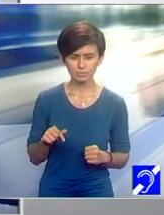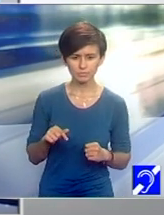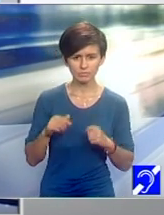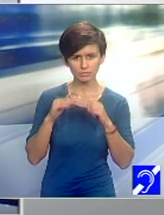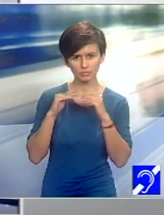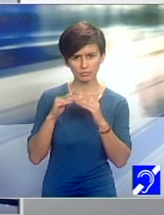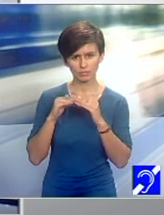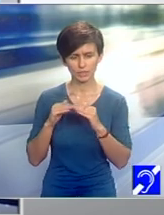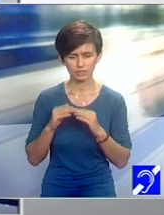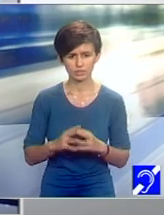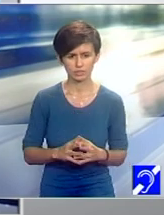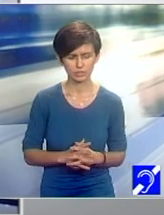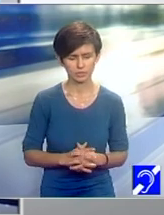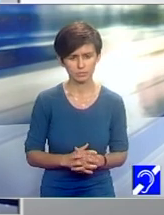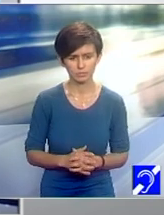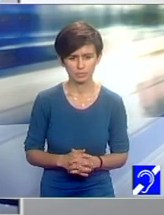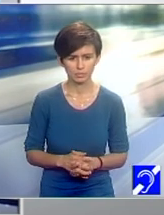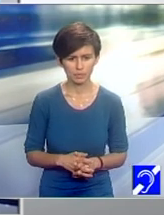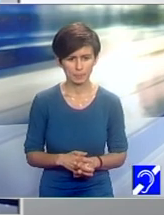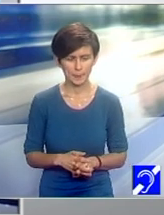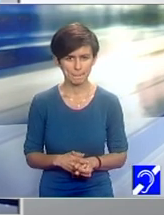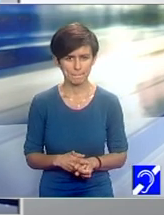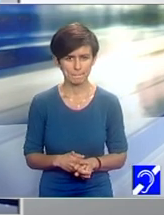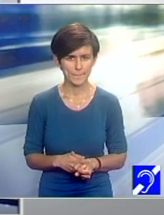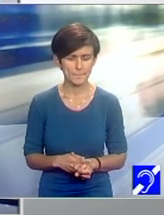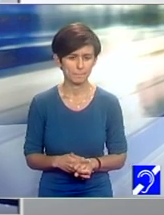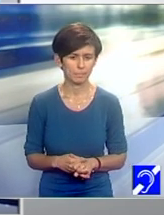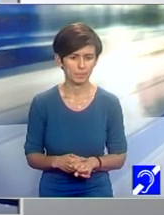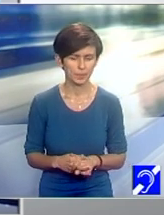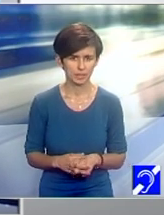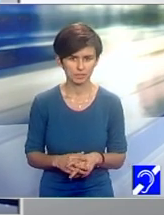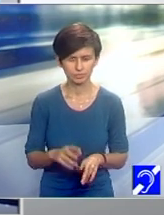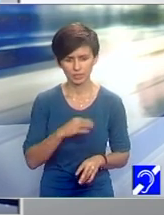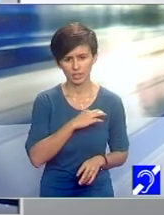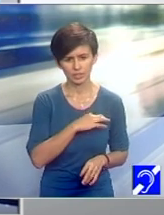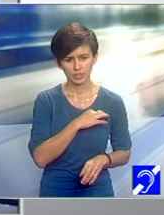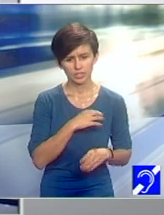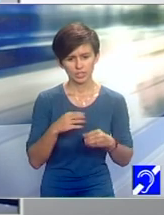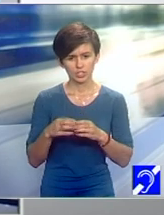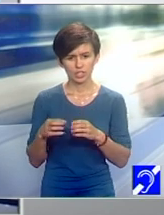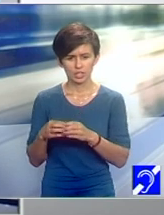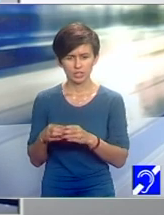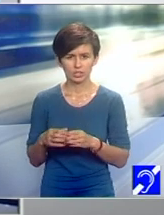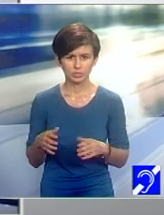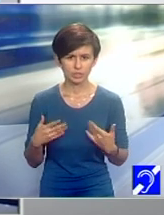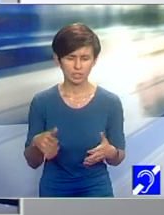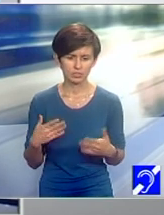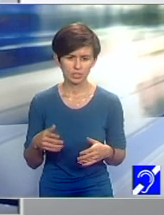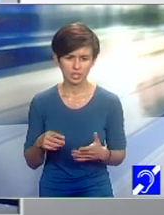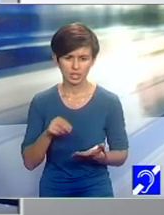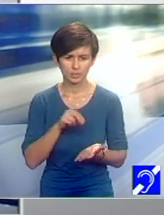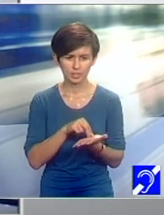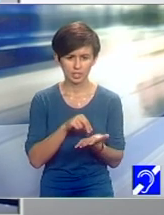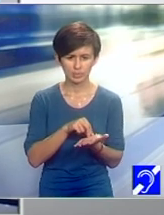structuri. Deci universitate, mai ales în cazul unor grupuri vulnerabile, când sunt romii, propun